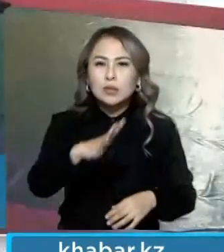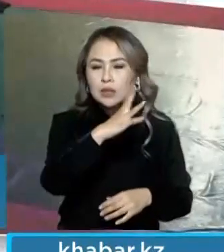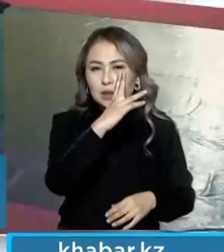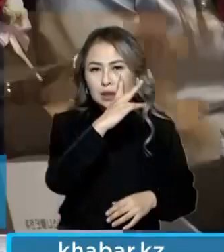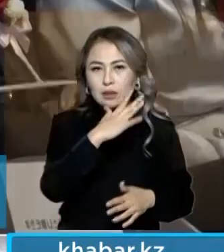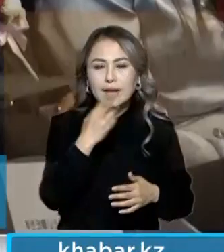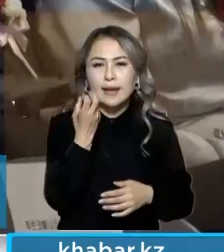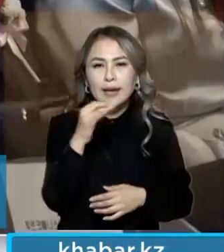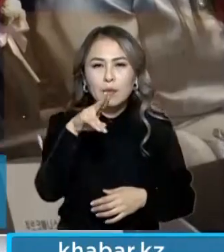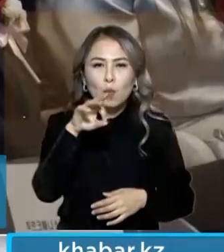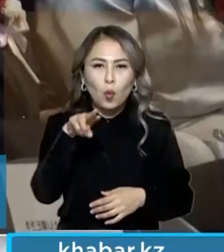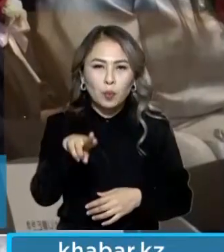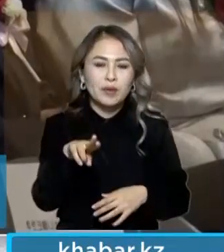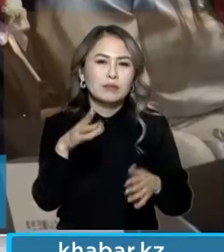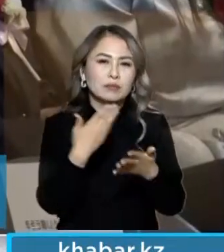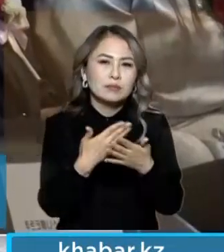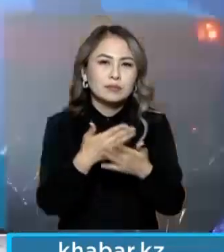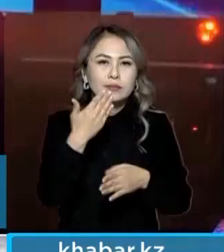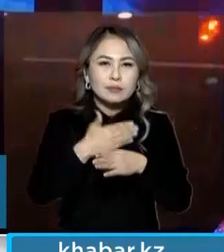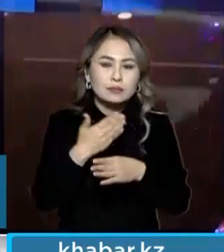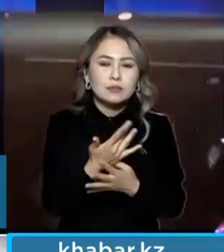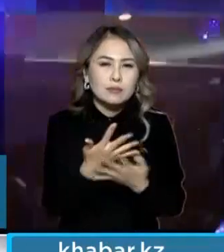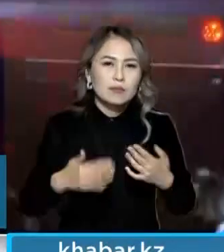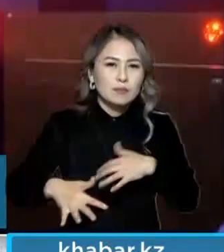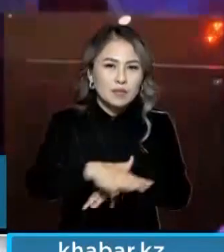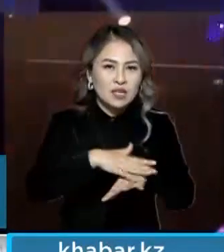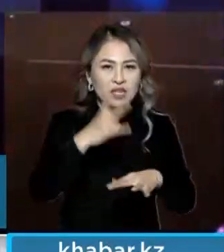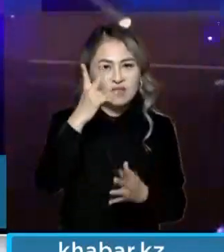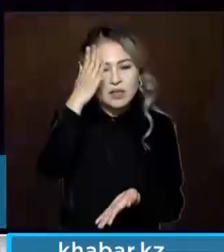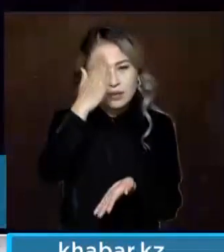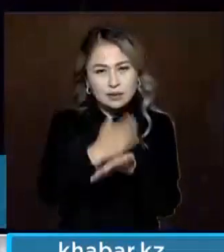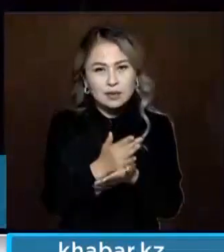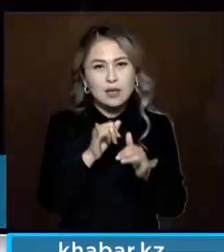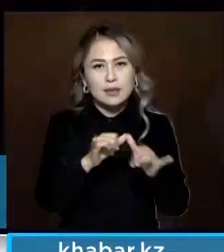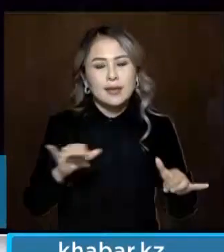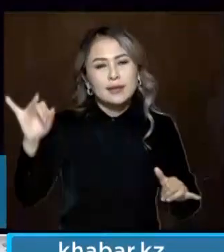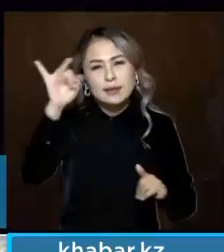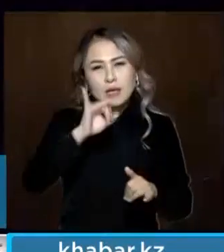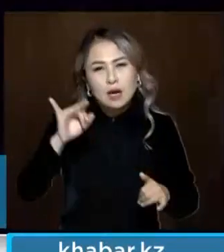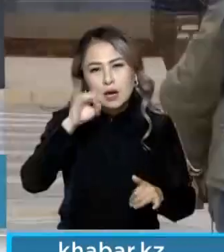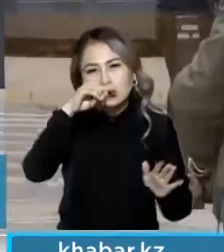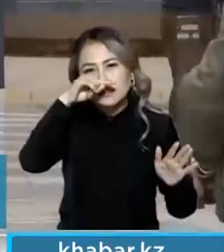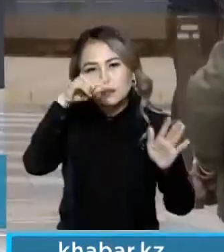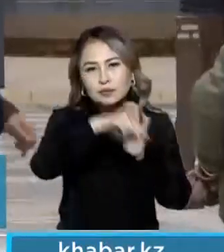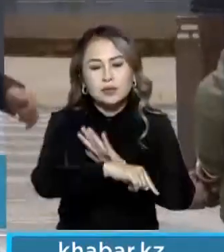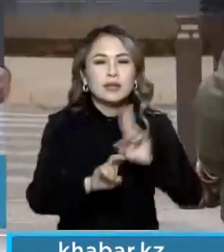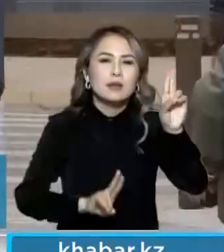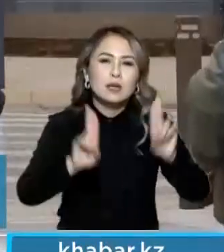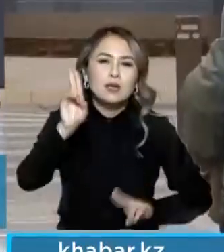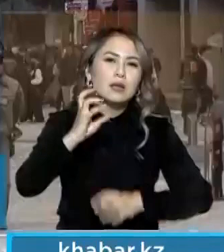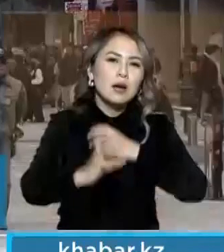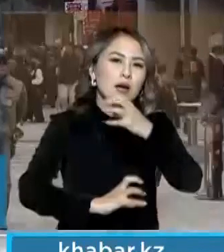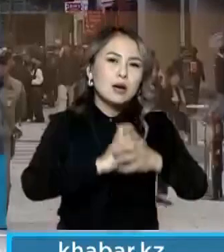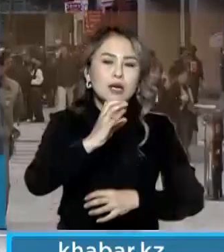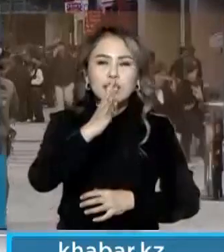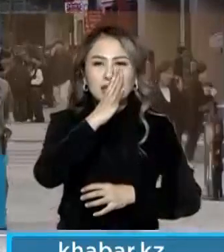Бұған кей-поп, корейлік дорамаларды айтсақ та жеткілікті. Бір халықтың екіге бөлінуі секілді тарихи оқиғаны, тамыры терең ұлттық дәстүрді әлемдік